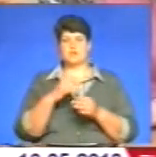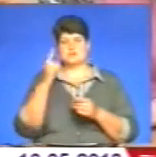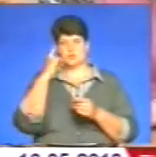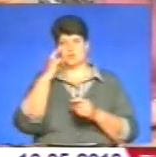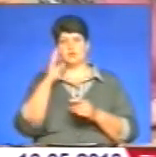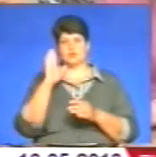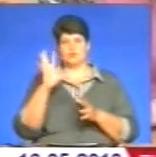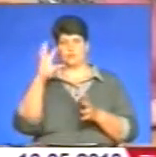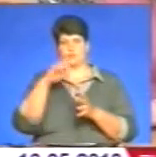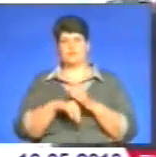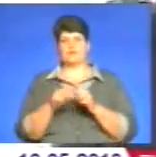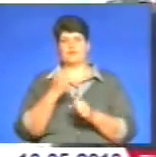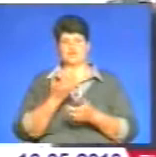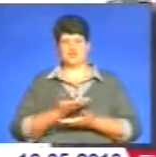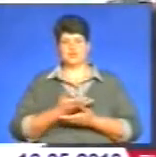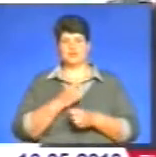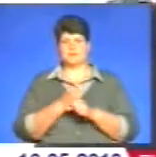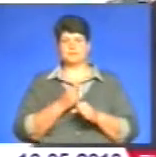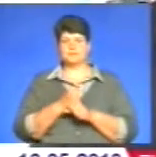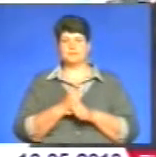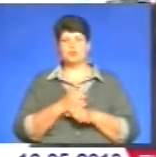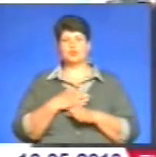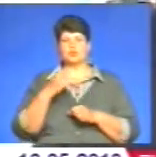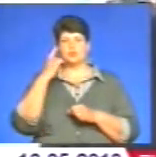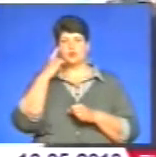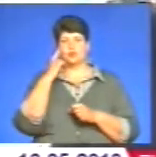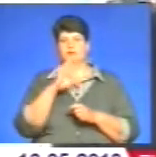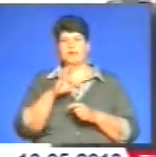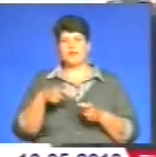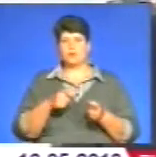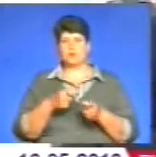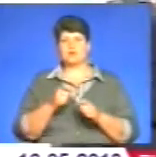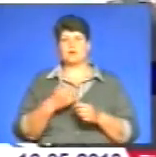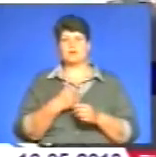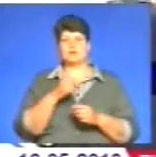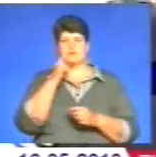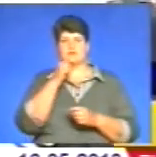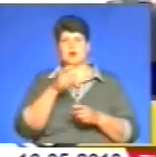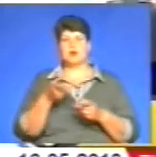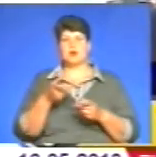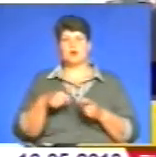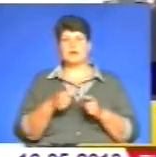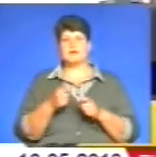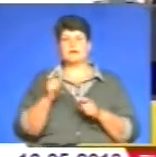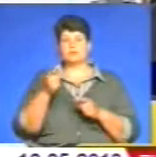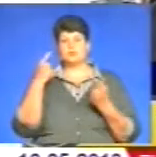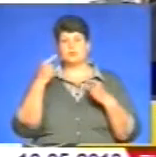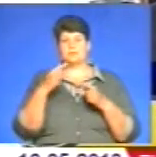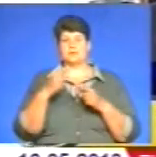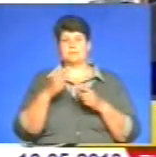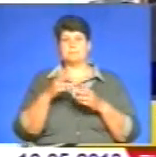втілювати У життя завтра будуть копати подобається механізми принципи